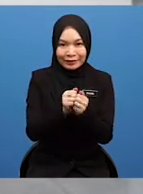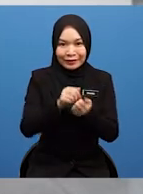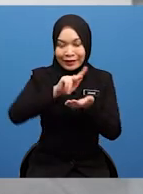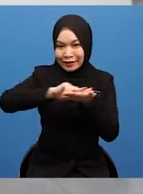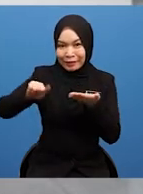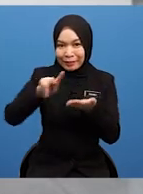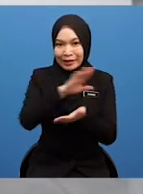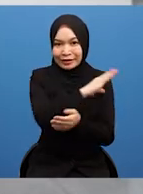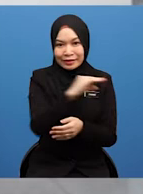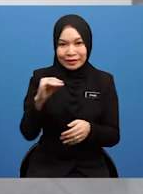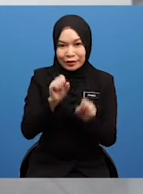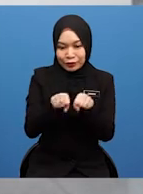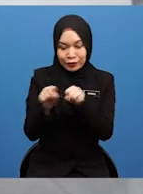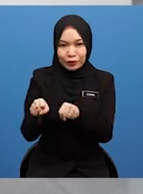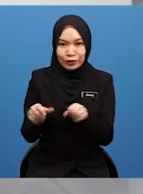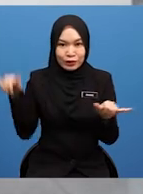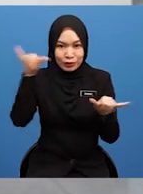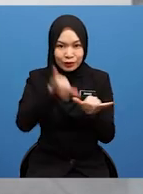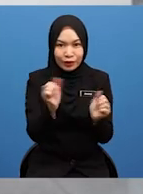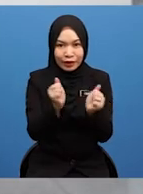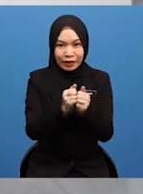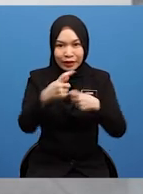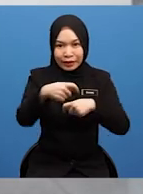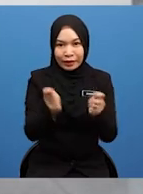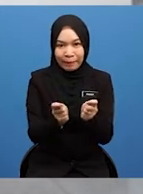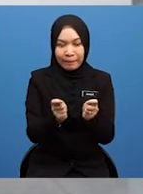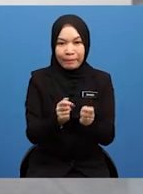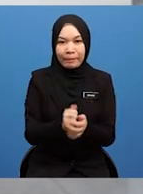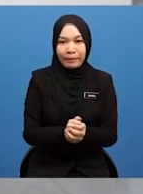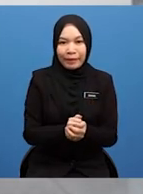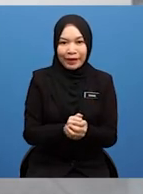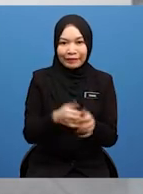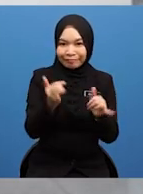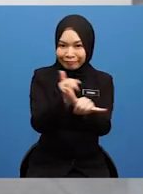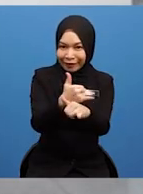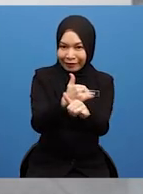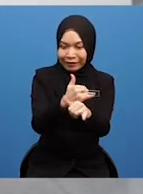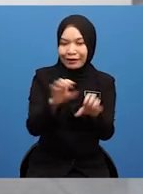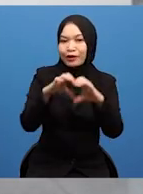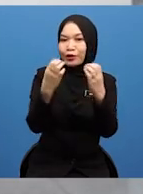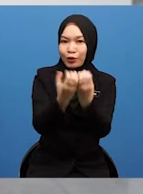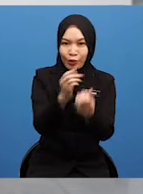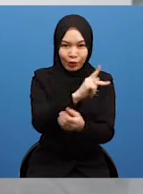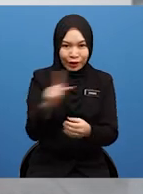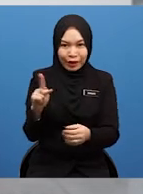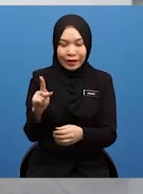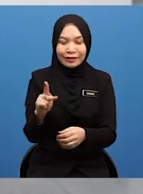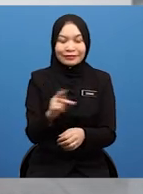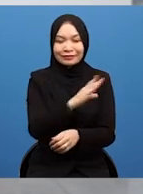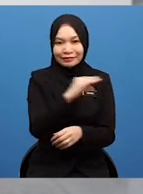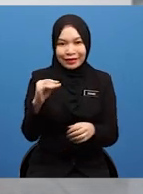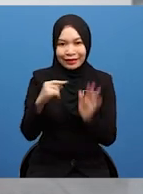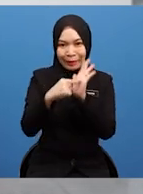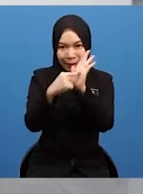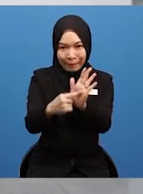teratur Jordan bersesuaian dengan lokasi atau tempat karya dikumpulkan atau dipamerkan dan